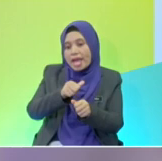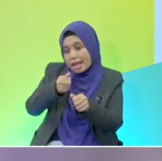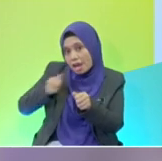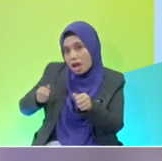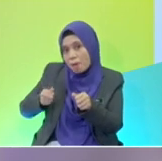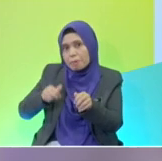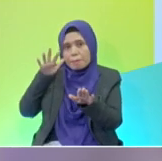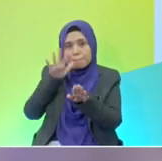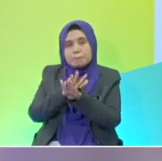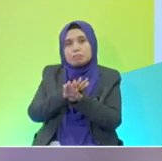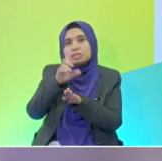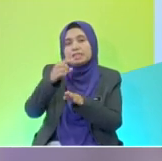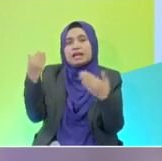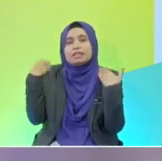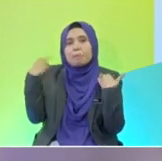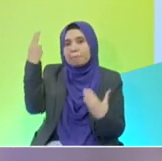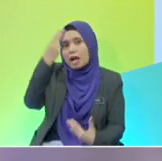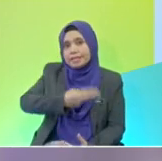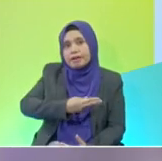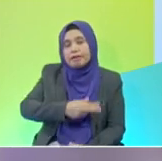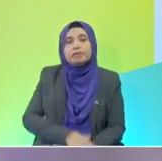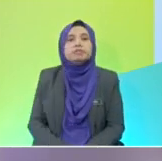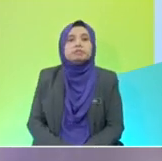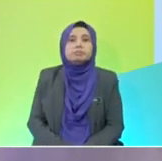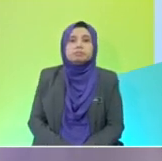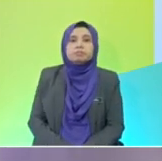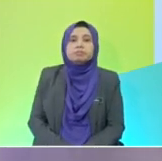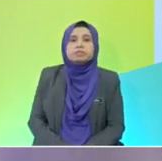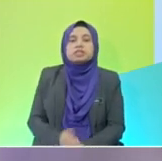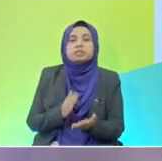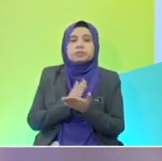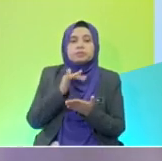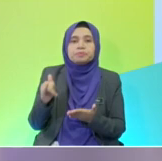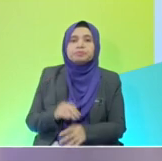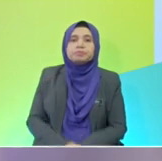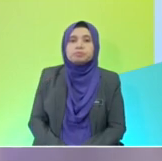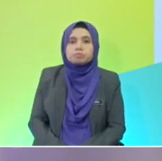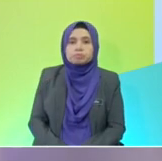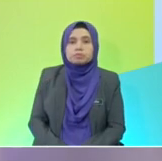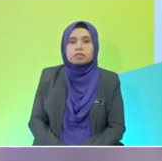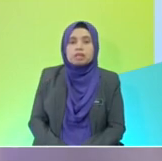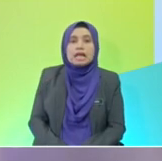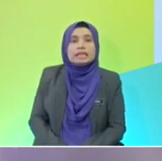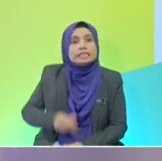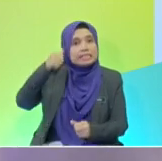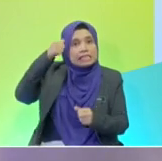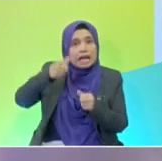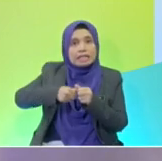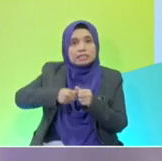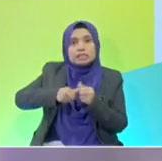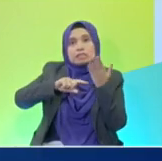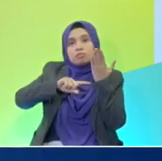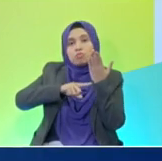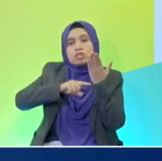meletakkan satu penghadang nah macam itulah Oke seterusnya ingat smule semua langkah presiden